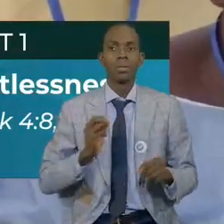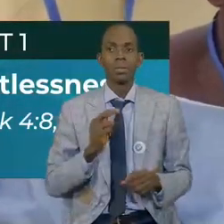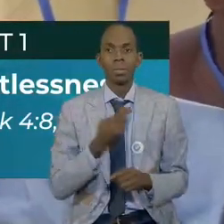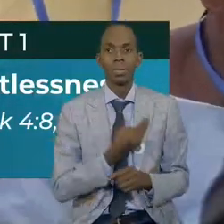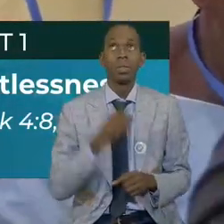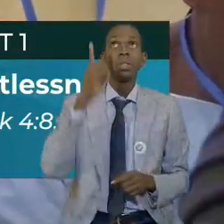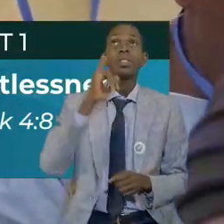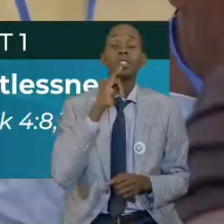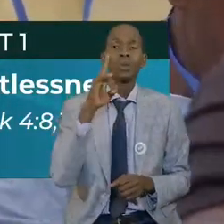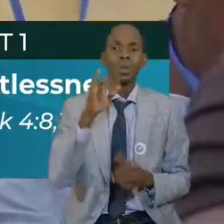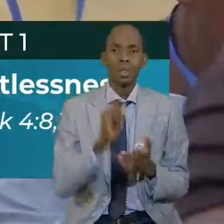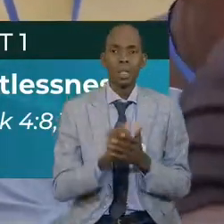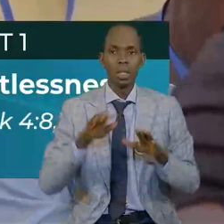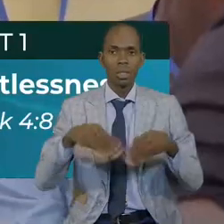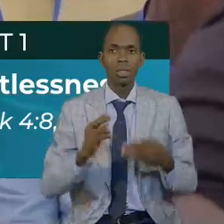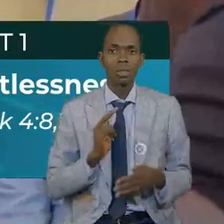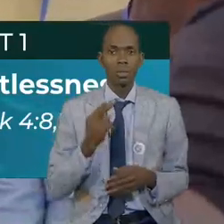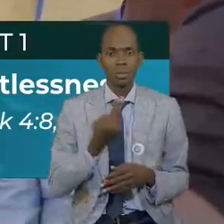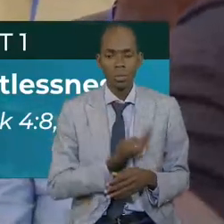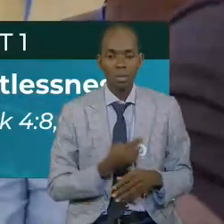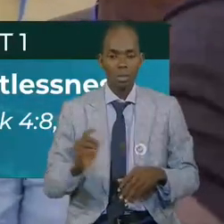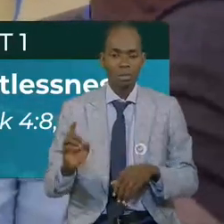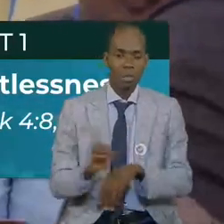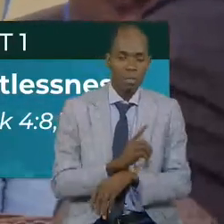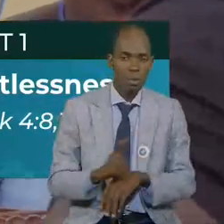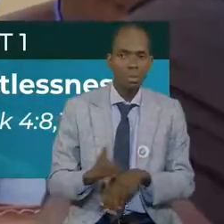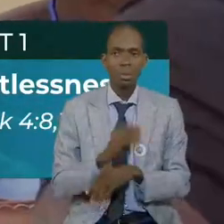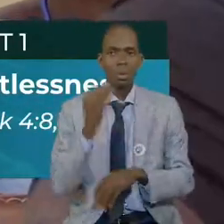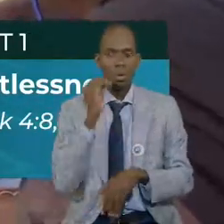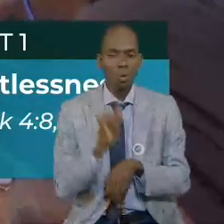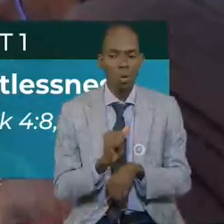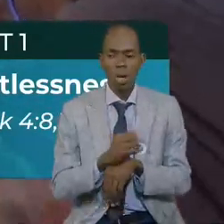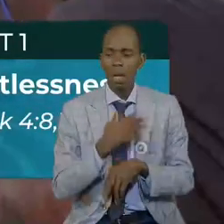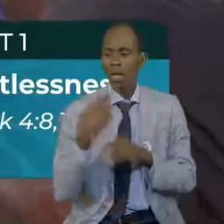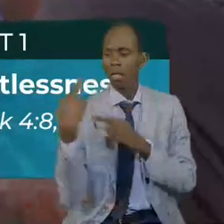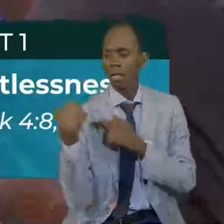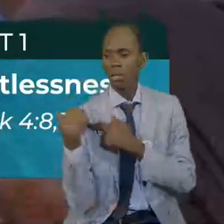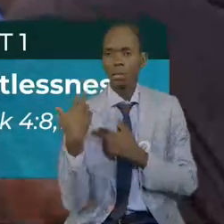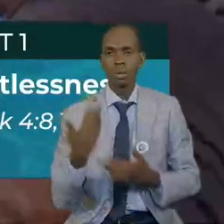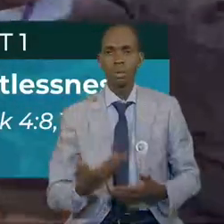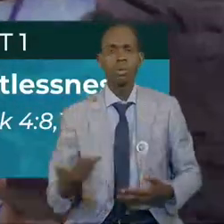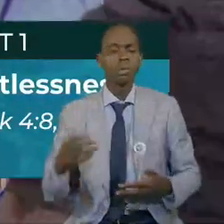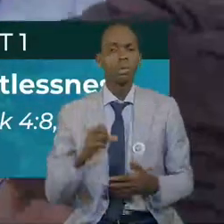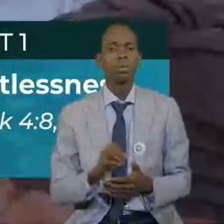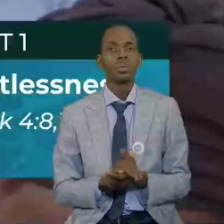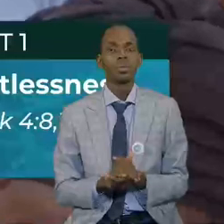one that gave us duty, assignment, responsibility. C'est lui qui nous a donné le devoir, la